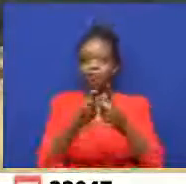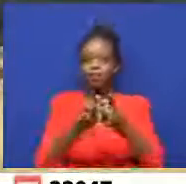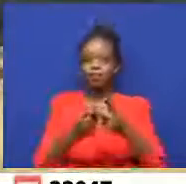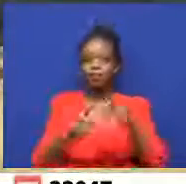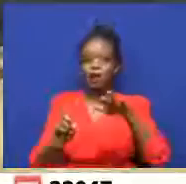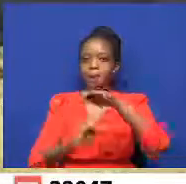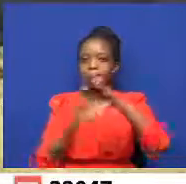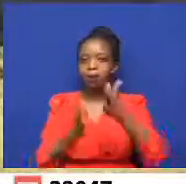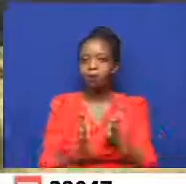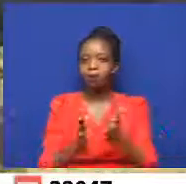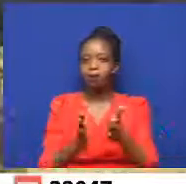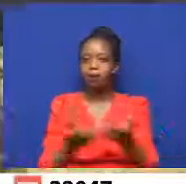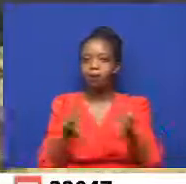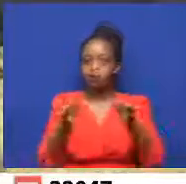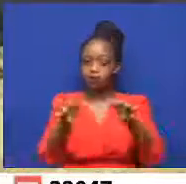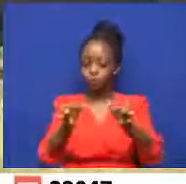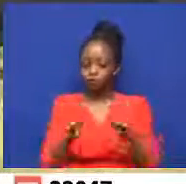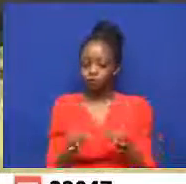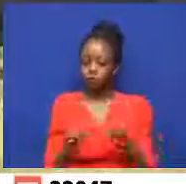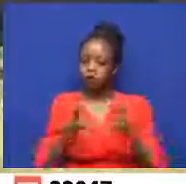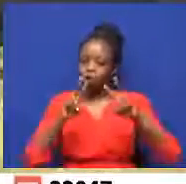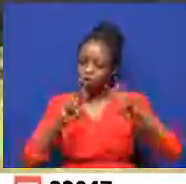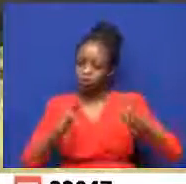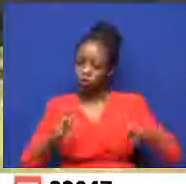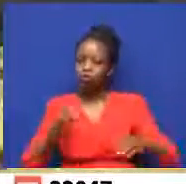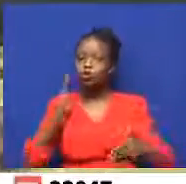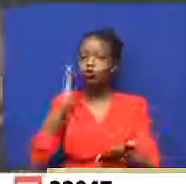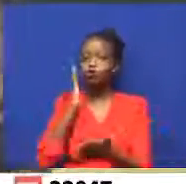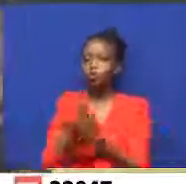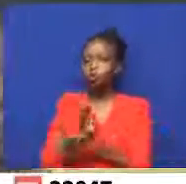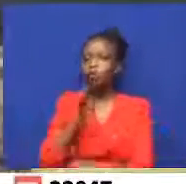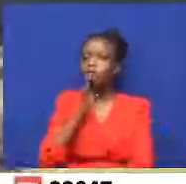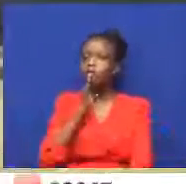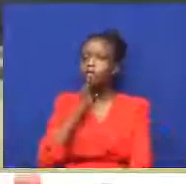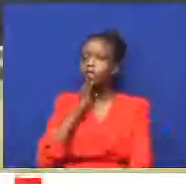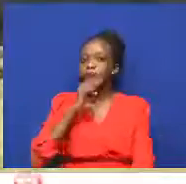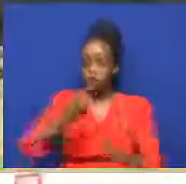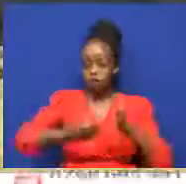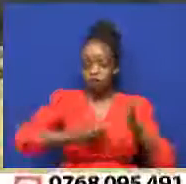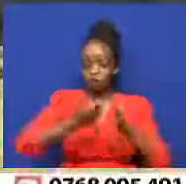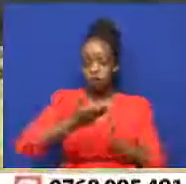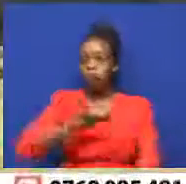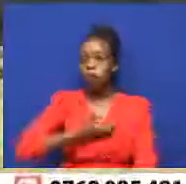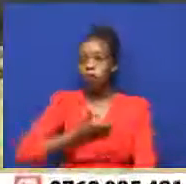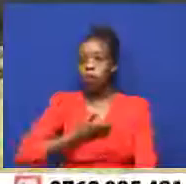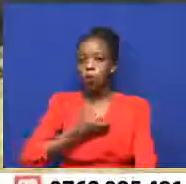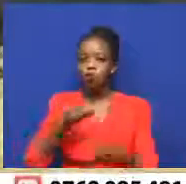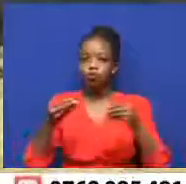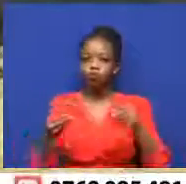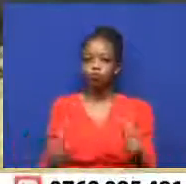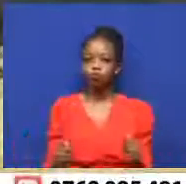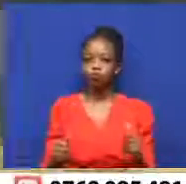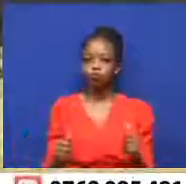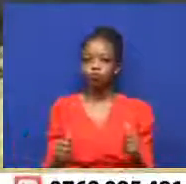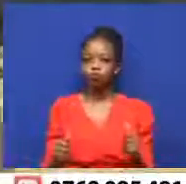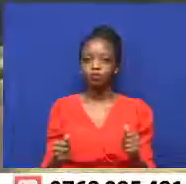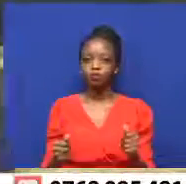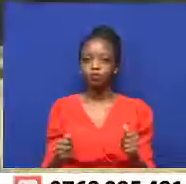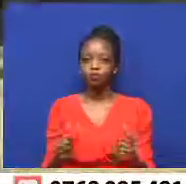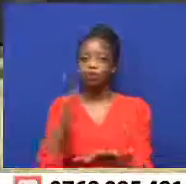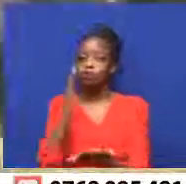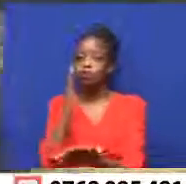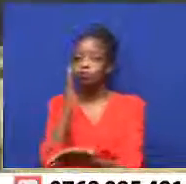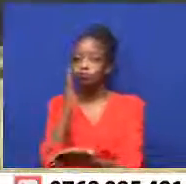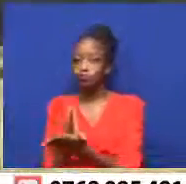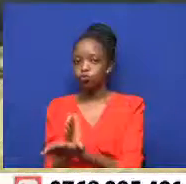treasury kutafuta kama kweli madeni ya mafactory zetu imetupiliwa mbali. Ukweli ni